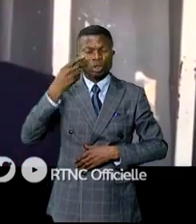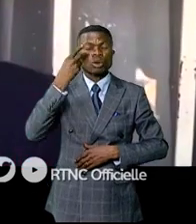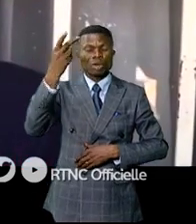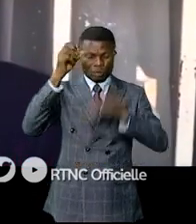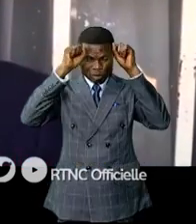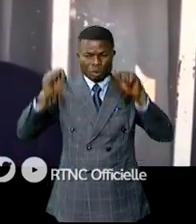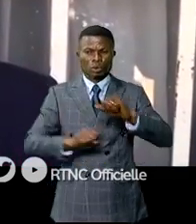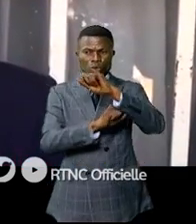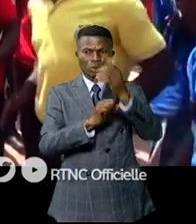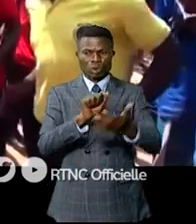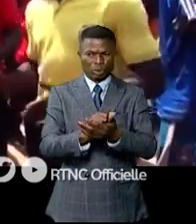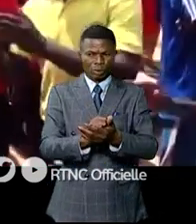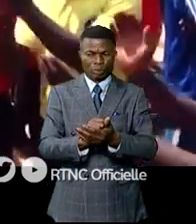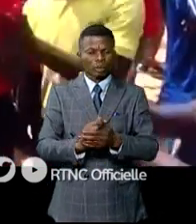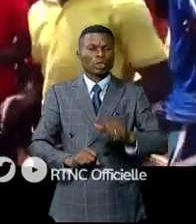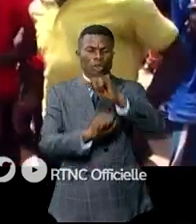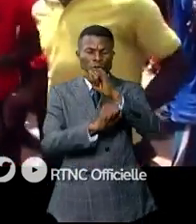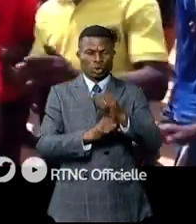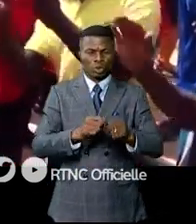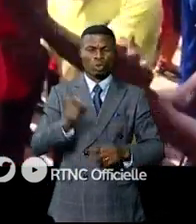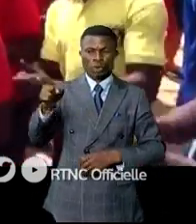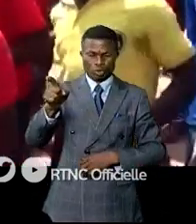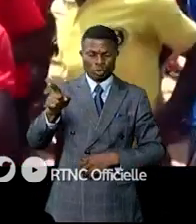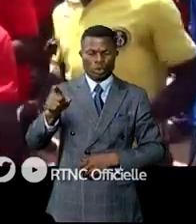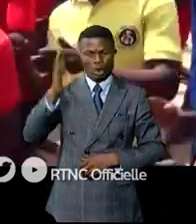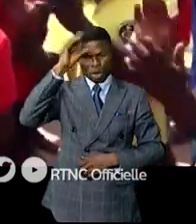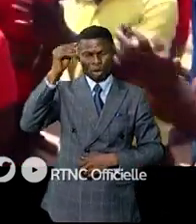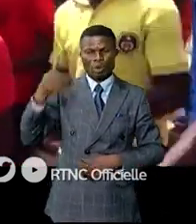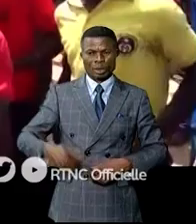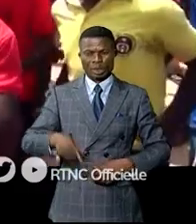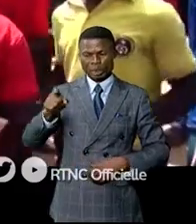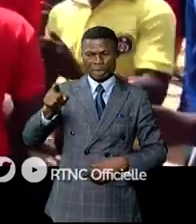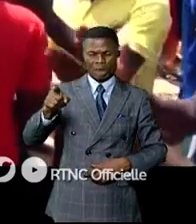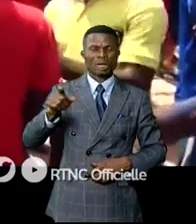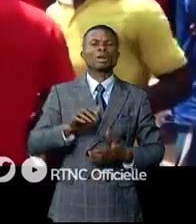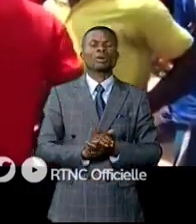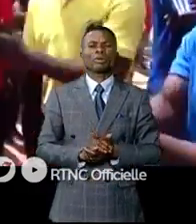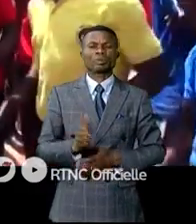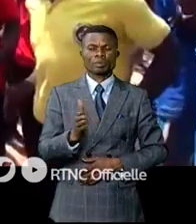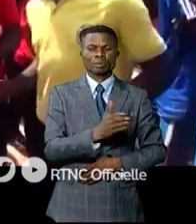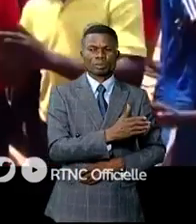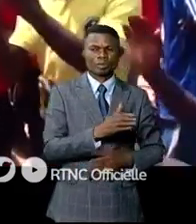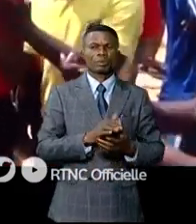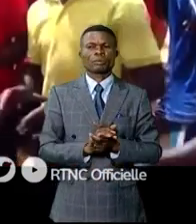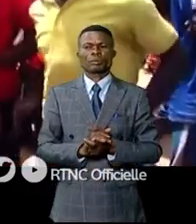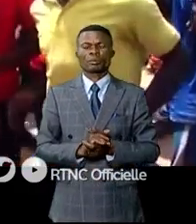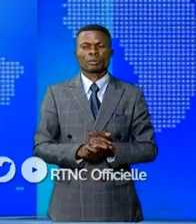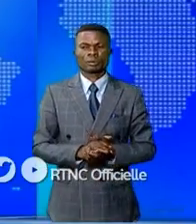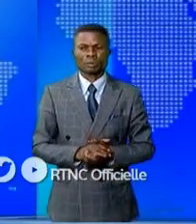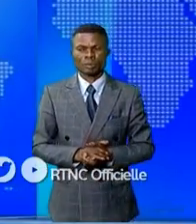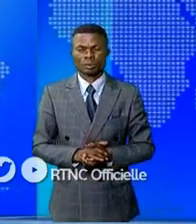chef de l'État ont accompagné ce dignitaire de la République démocratique du Congo.